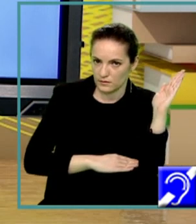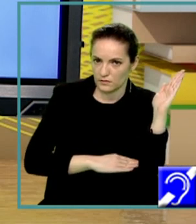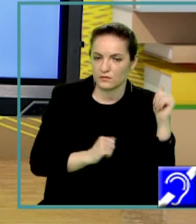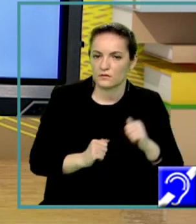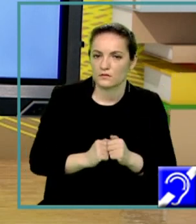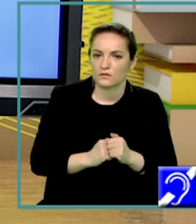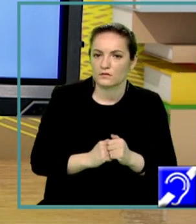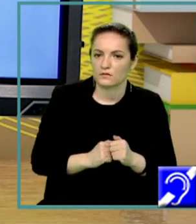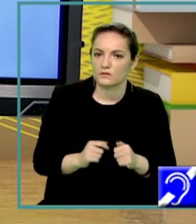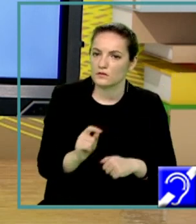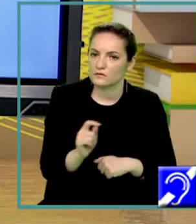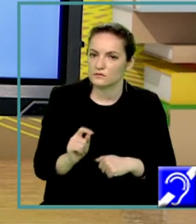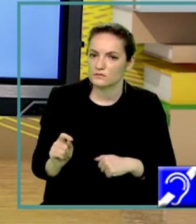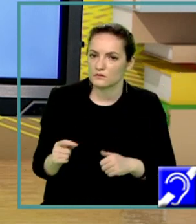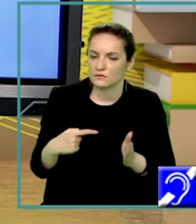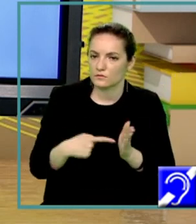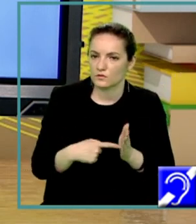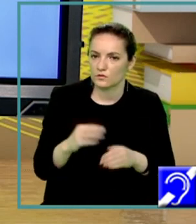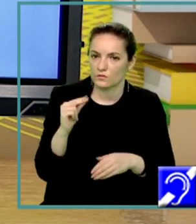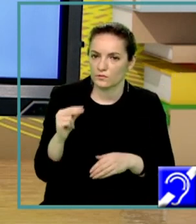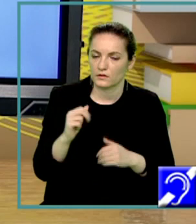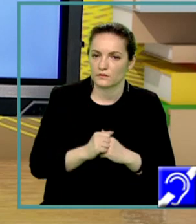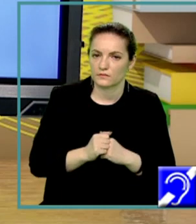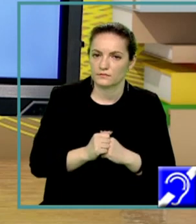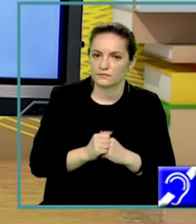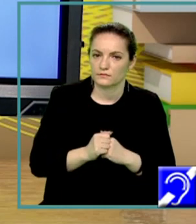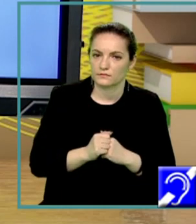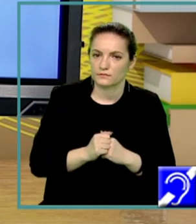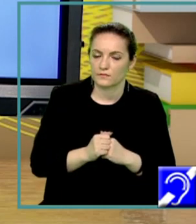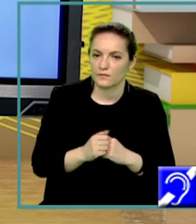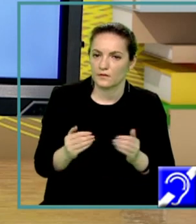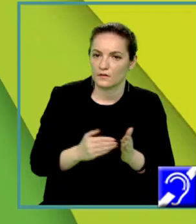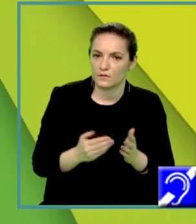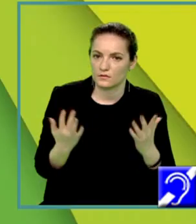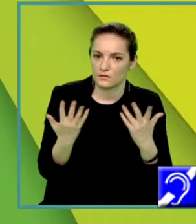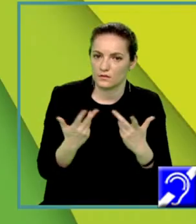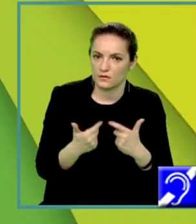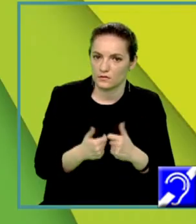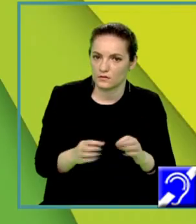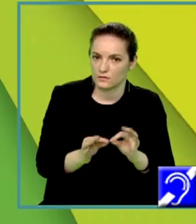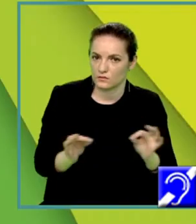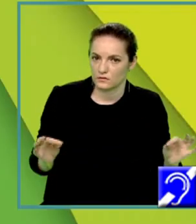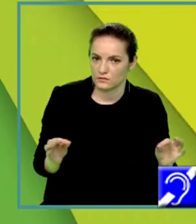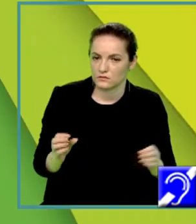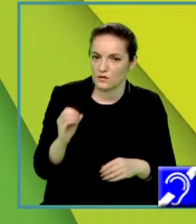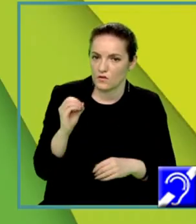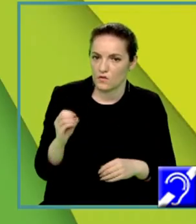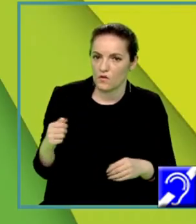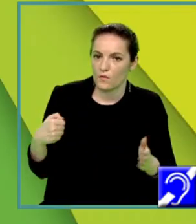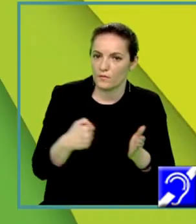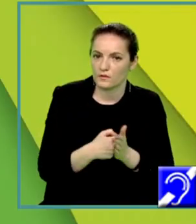dreapta AB și am notat acest punct cu P. Ne va interesa să calculăm, deci, distanța de la O la P,